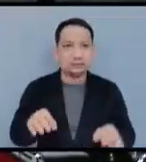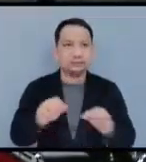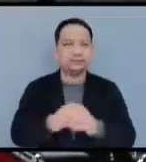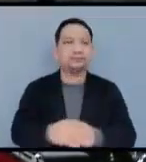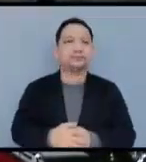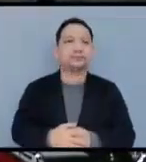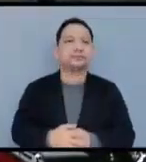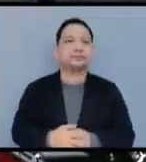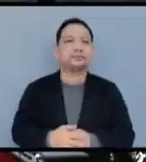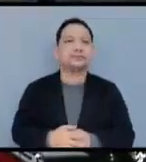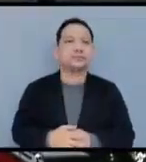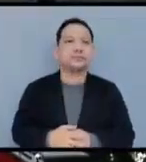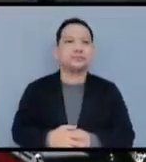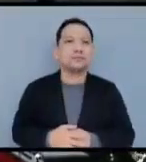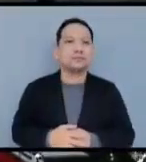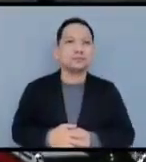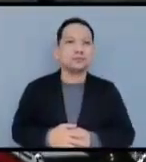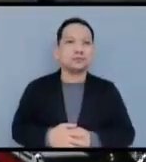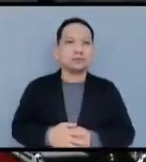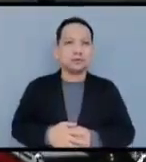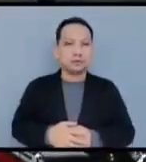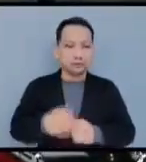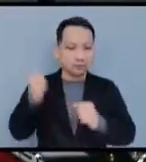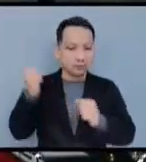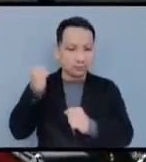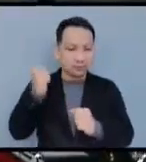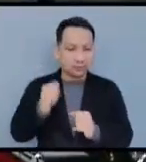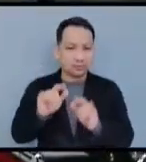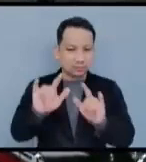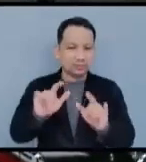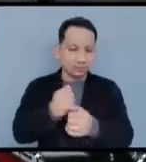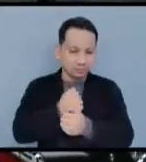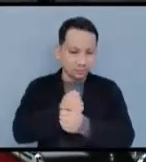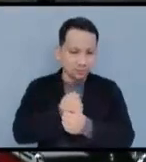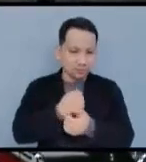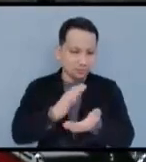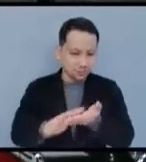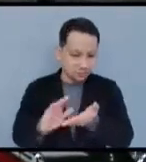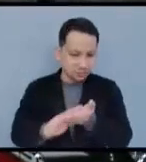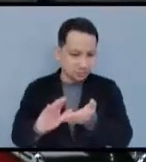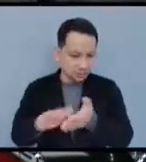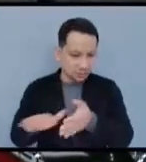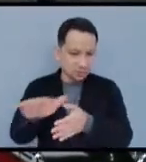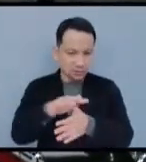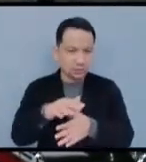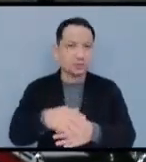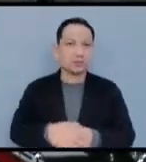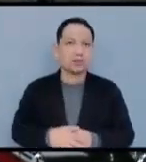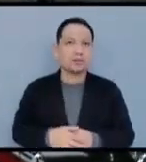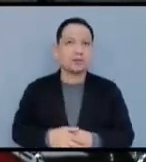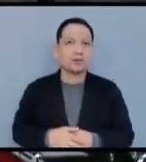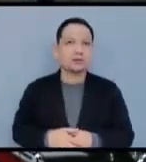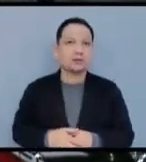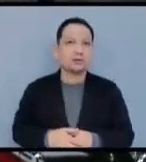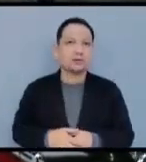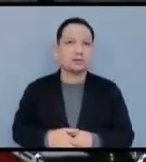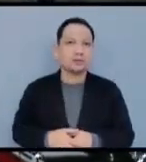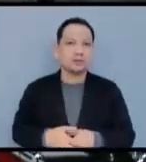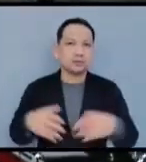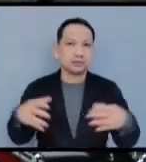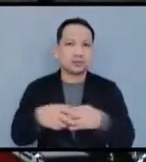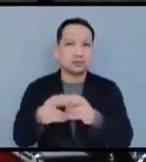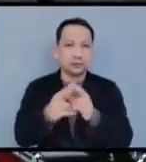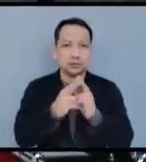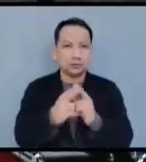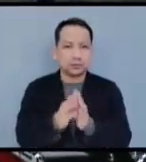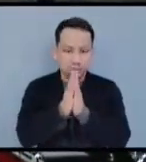ay magmahalan, magpatawaran tayo at magkaisa po tayo at manalangin